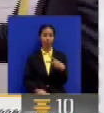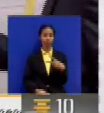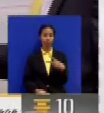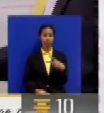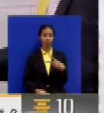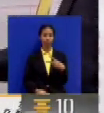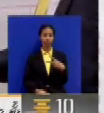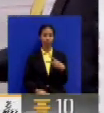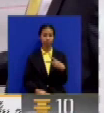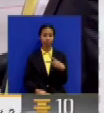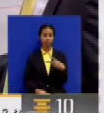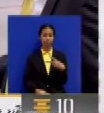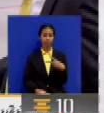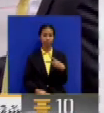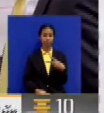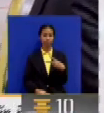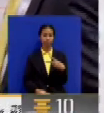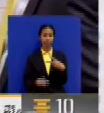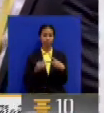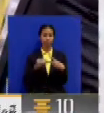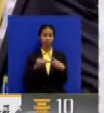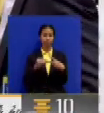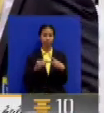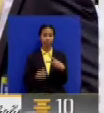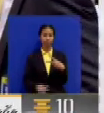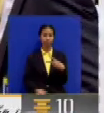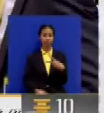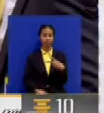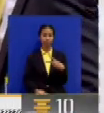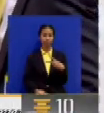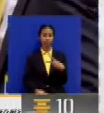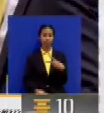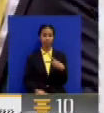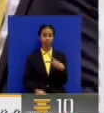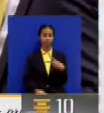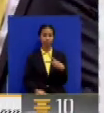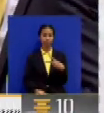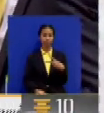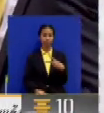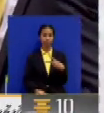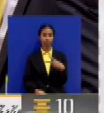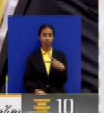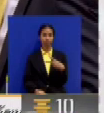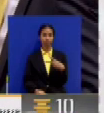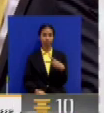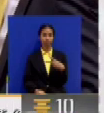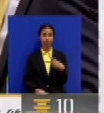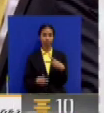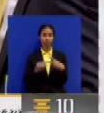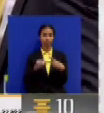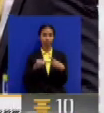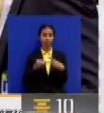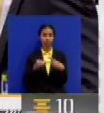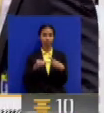แล้วเพราะมีการหักล้างถางพงมีอะไร ปรับสภาพพื้นที่แล้วก็ได ้เพราะตอนแรกเนี่ยคนที่เส